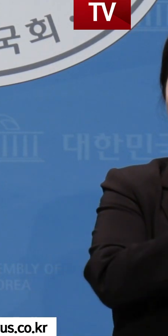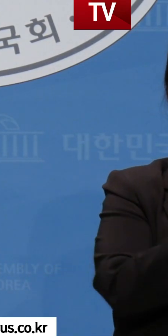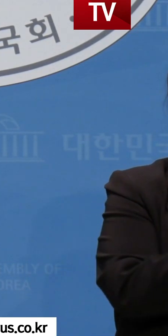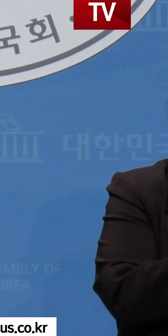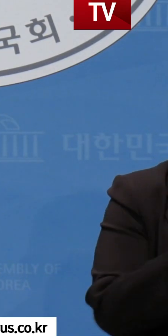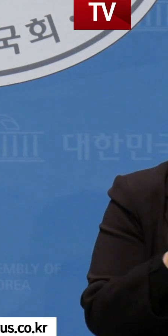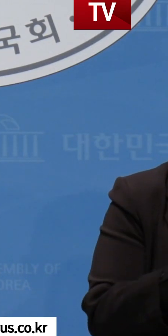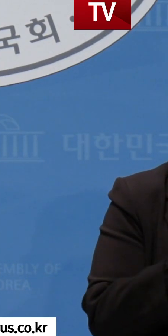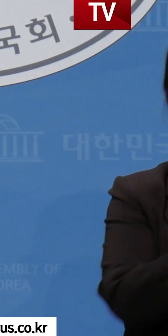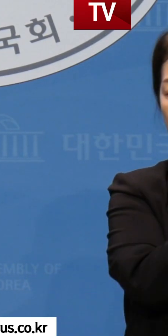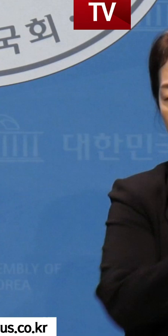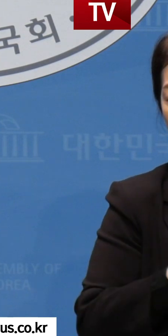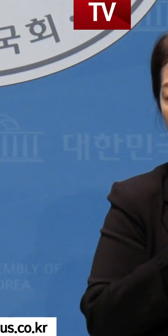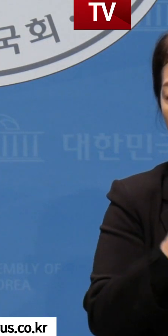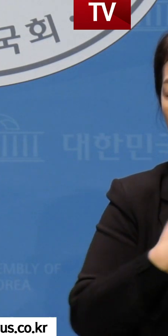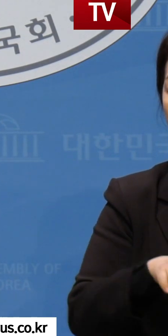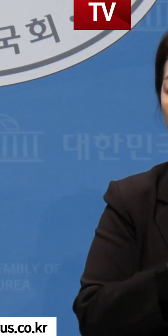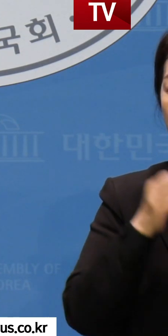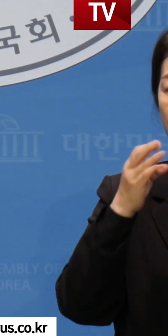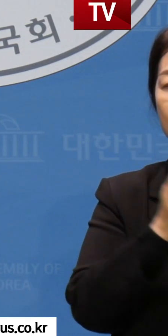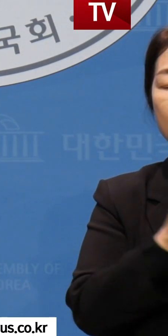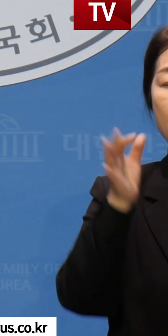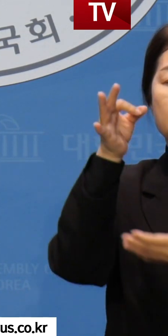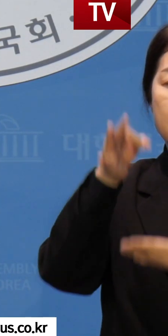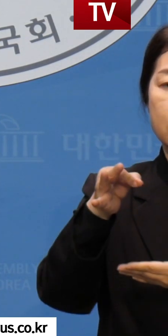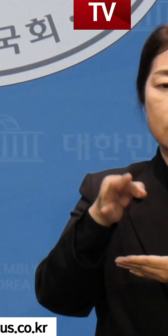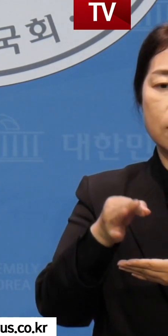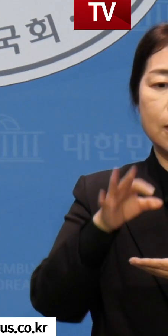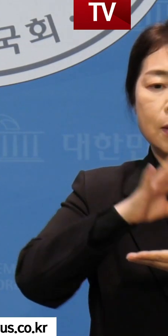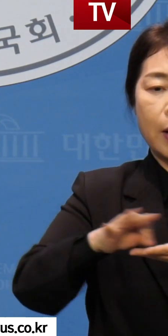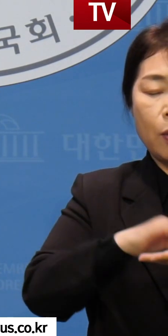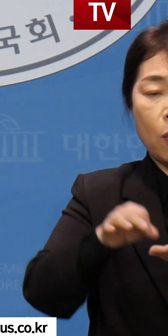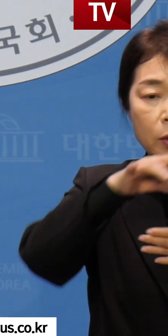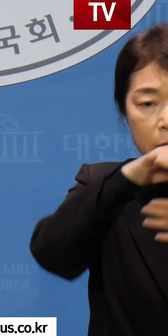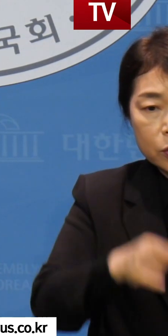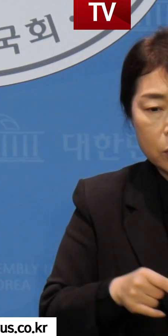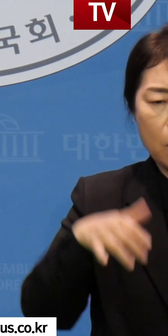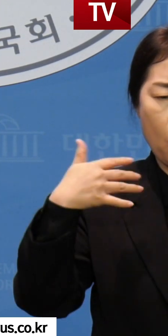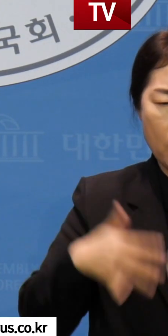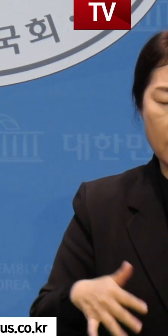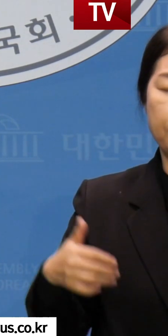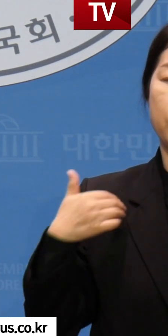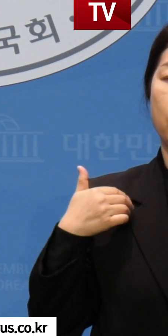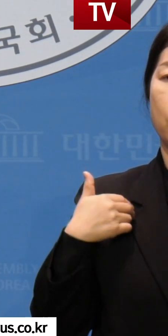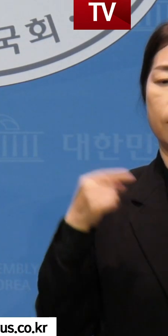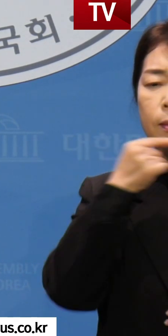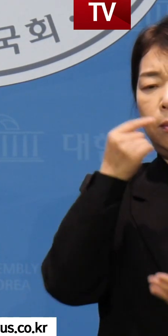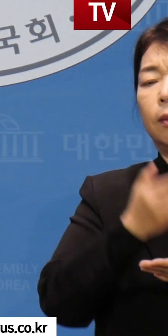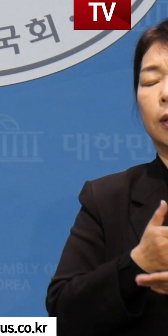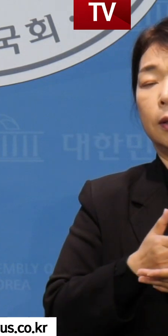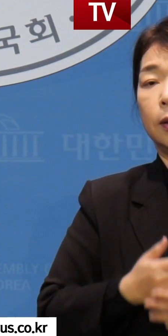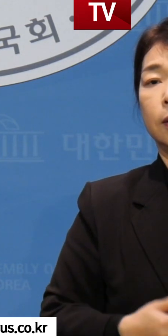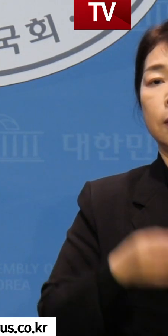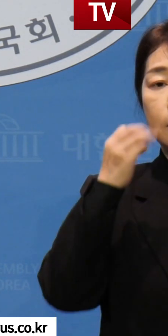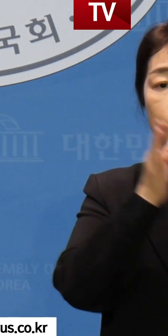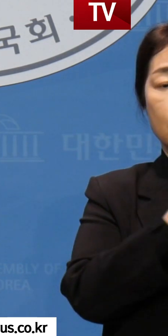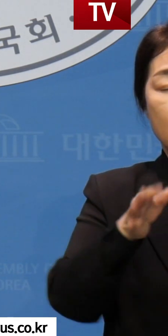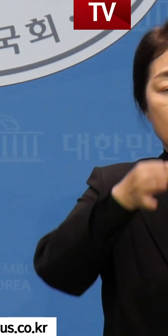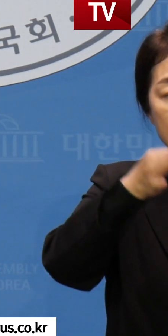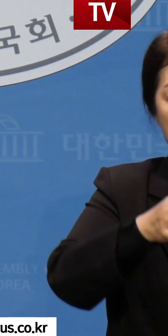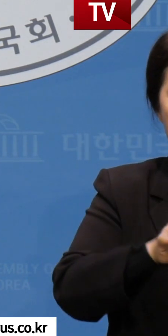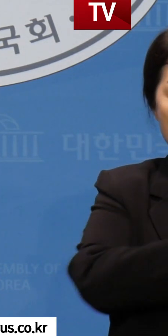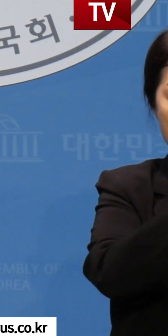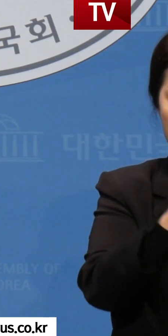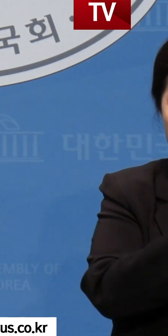대한 새 출발 기금 적용 요건을 완화해야 합니다. 새 출발 기금의 목적은 코로나